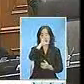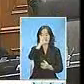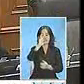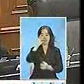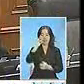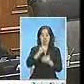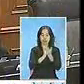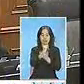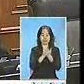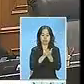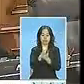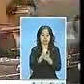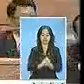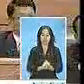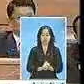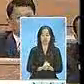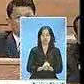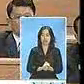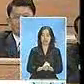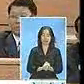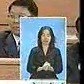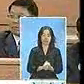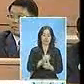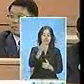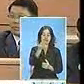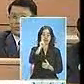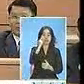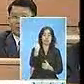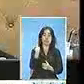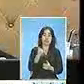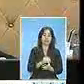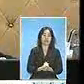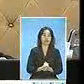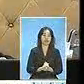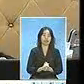ะครับประท้วงอะไรครับท่านท้วงผม